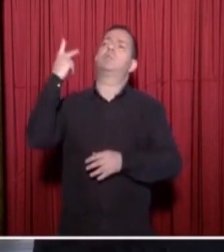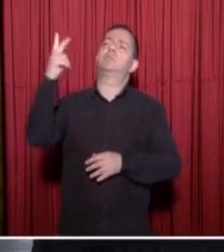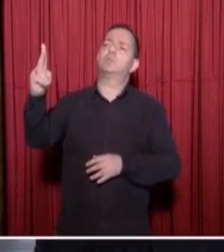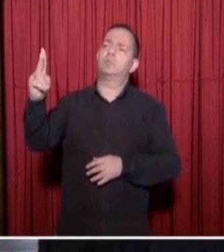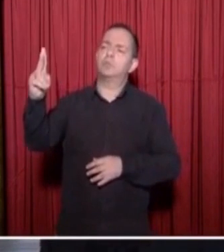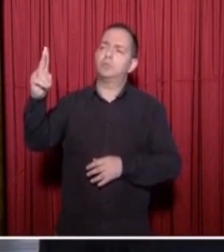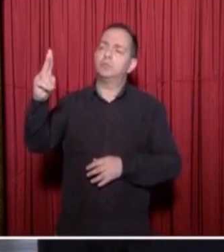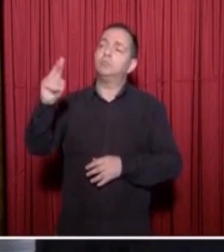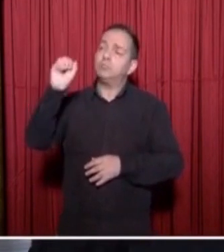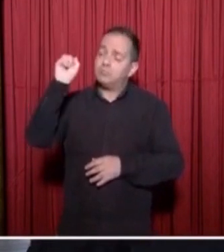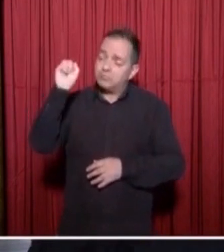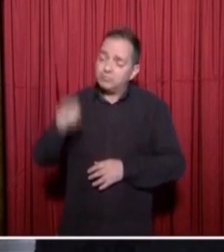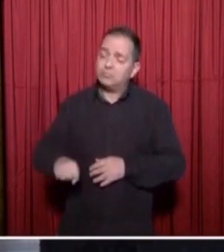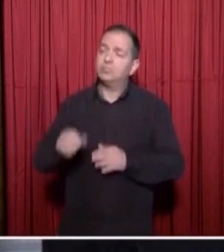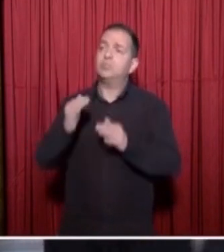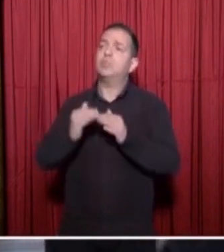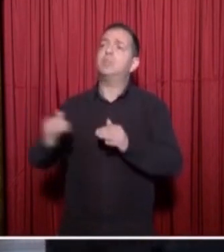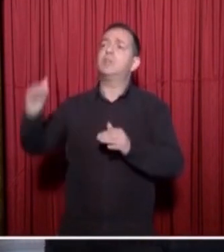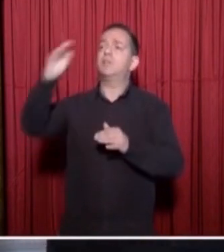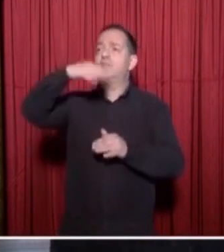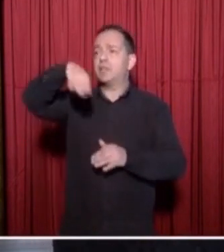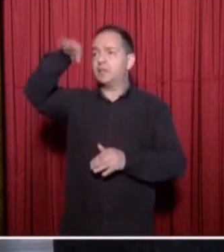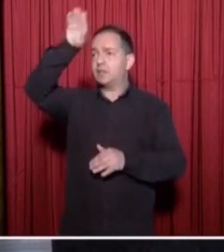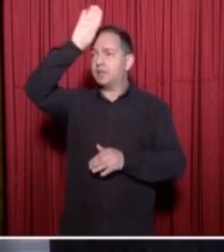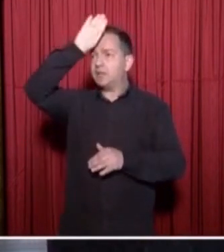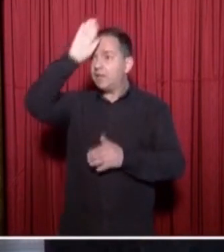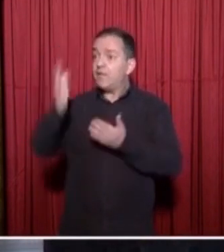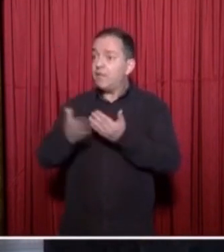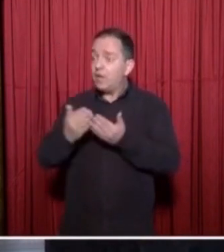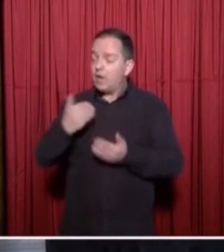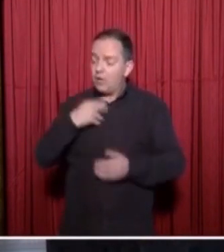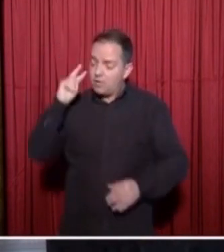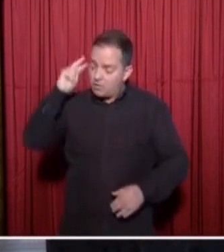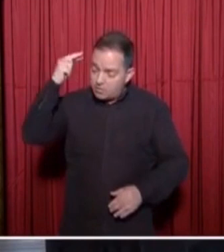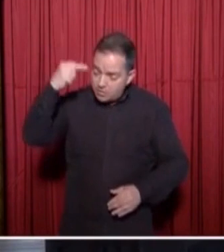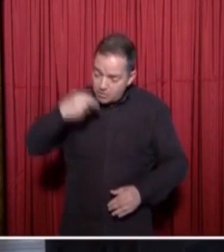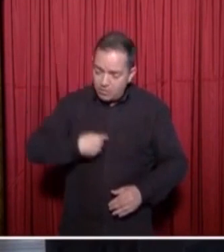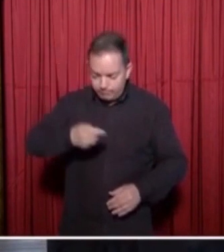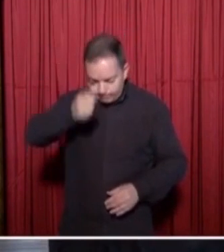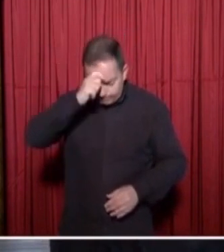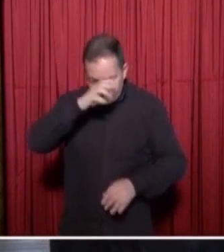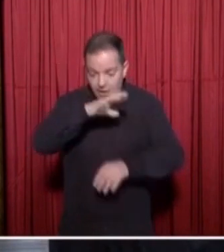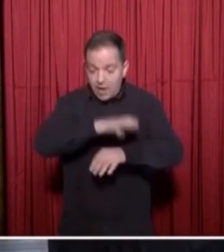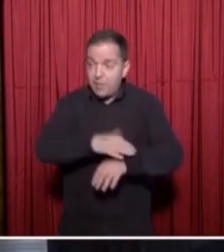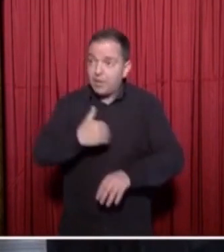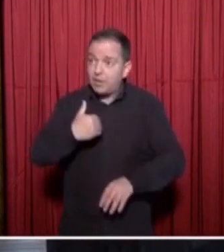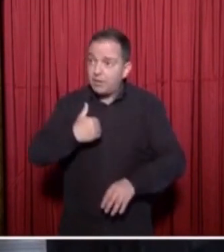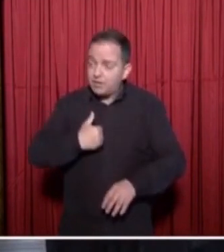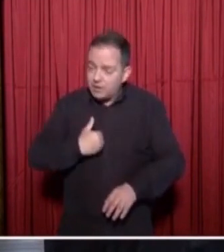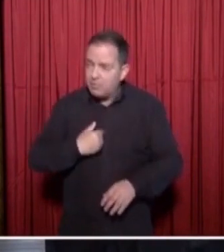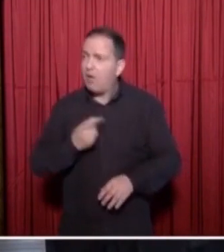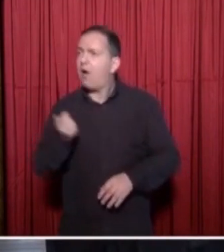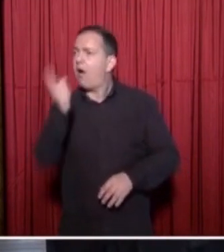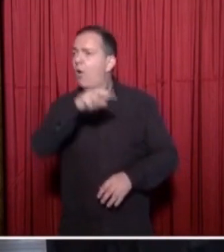μη το σόδουλο. Ναι, Κύριε Βασιλεύ, δώρισέ μη του οράν τα αιμάπτεσματα και